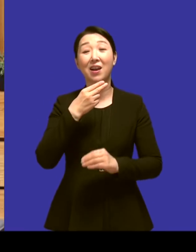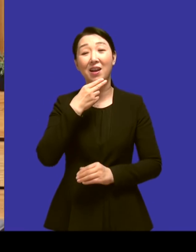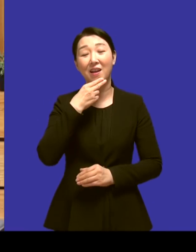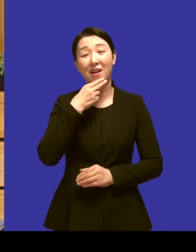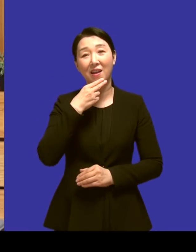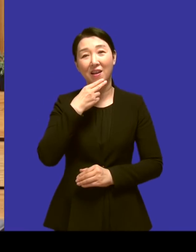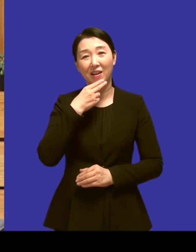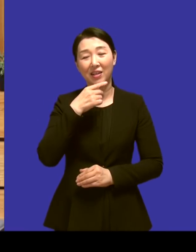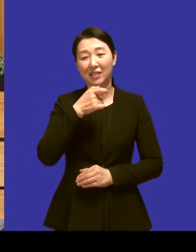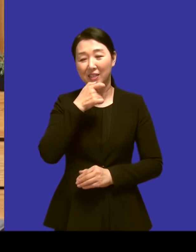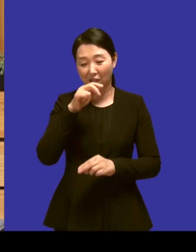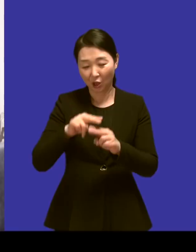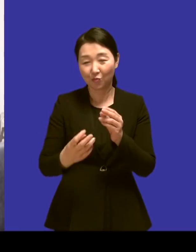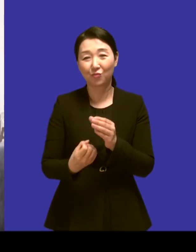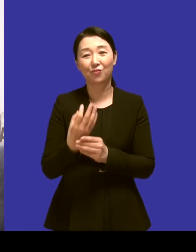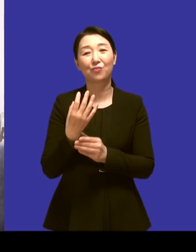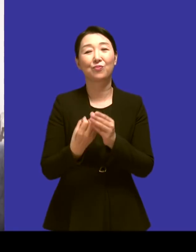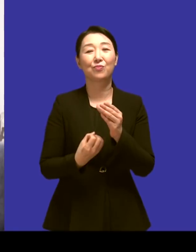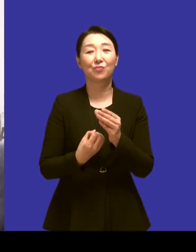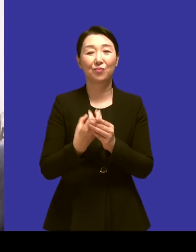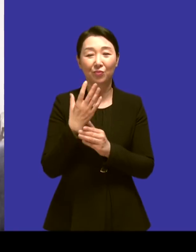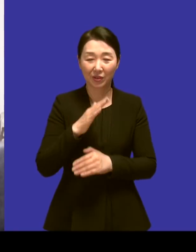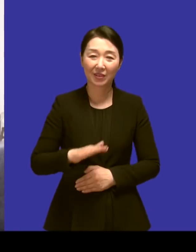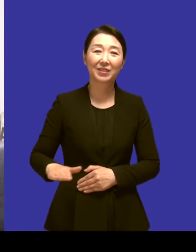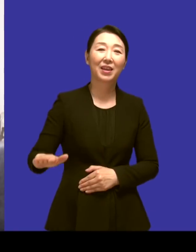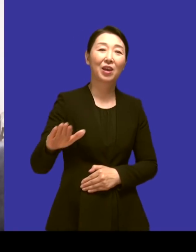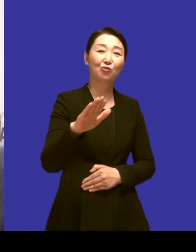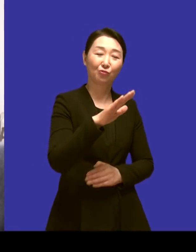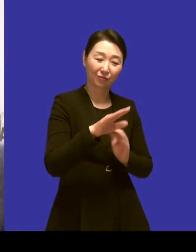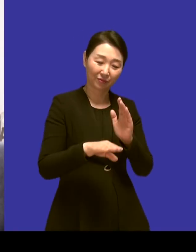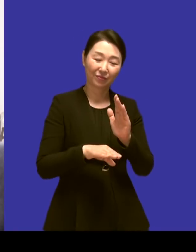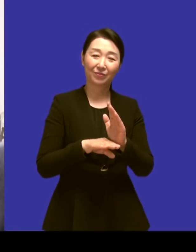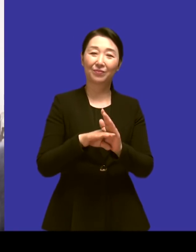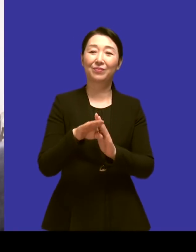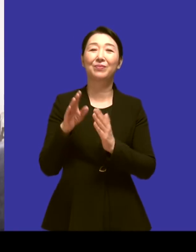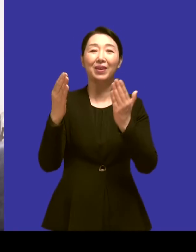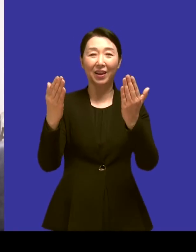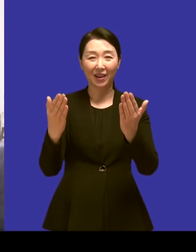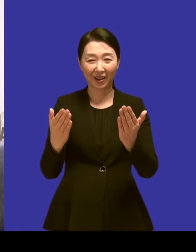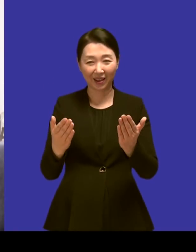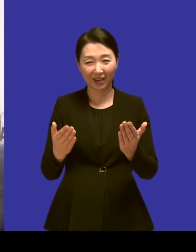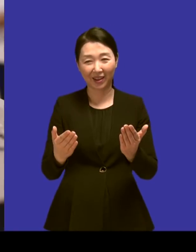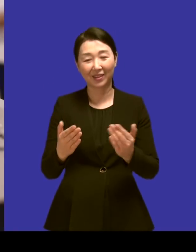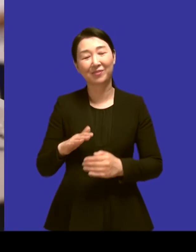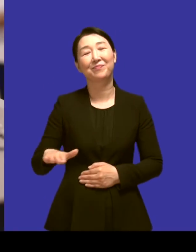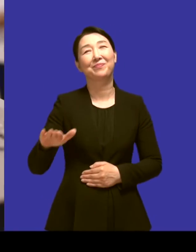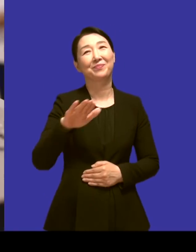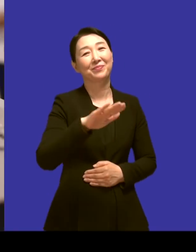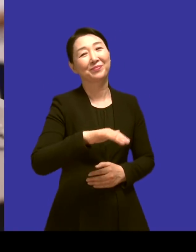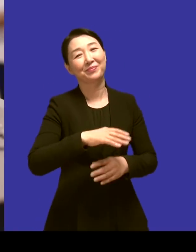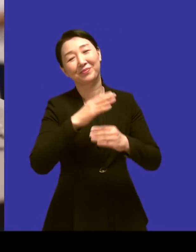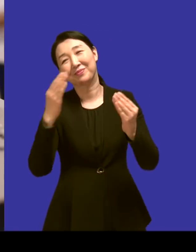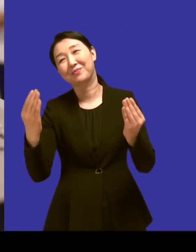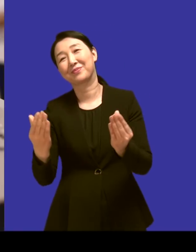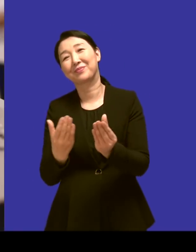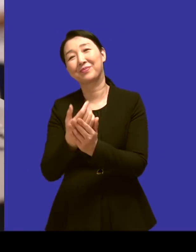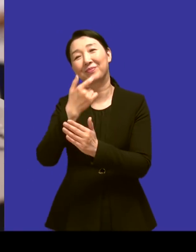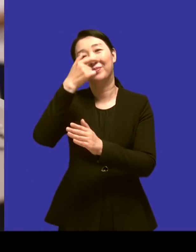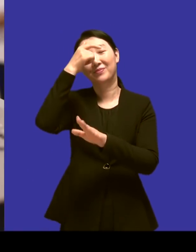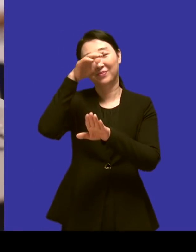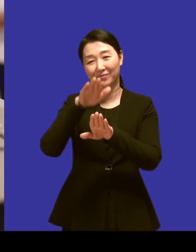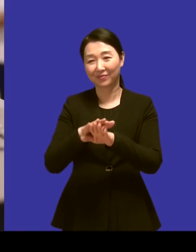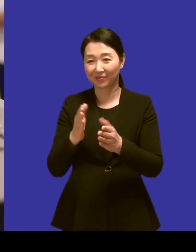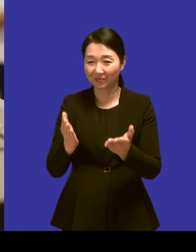않는 샘물로 우릴 채우시리. 우리 모두